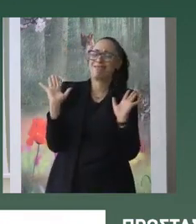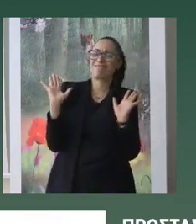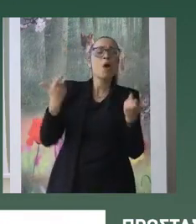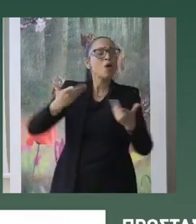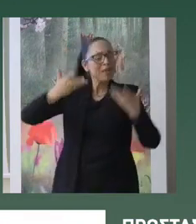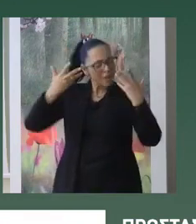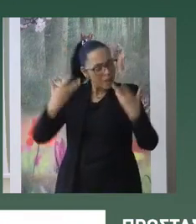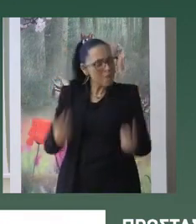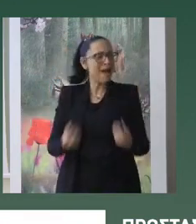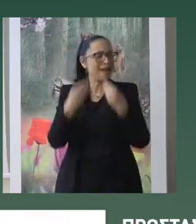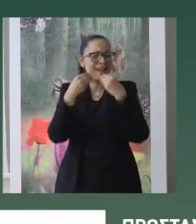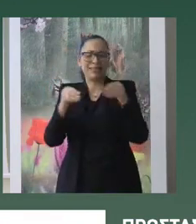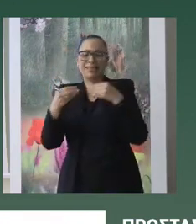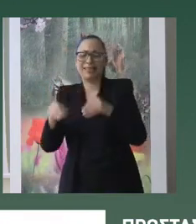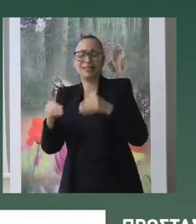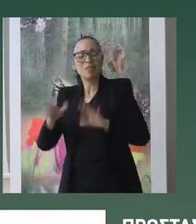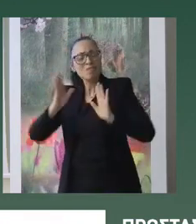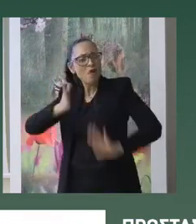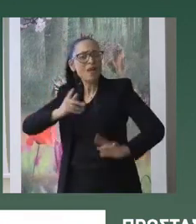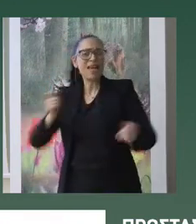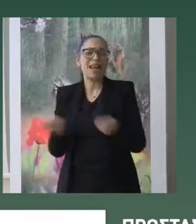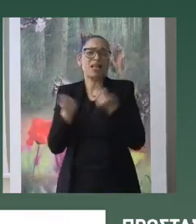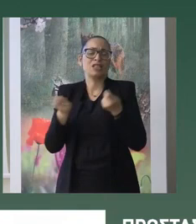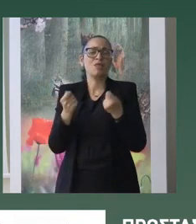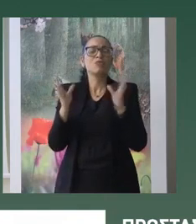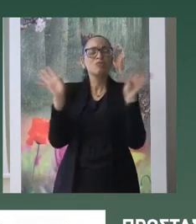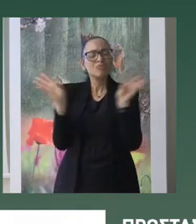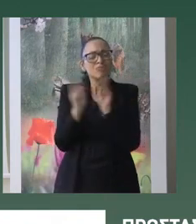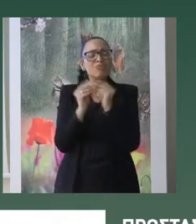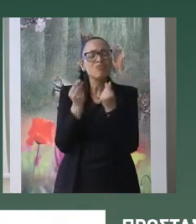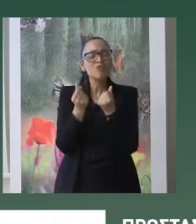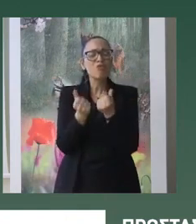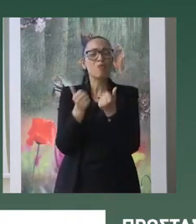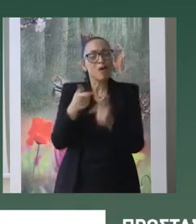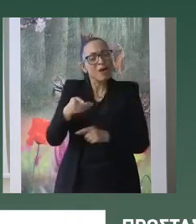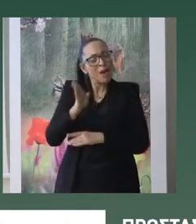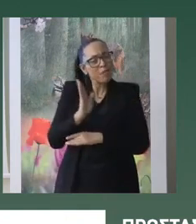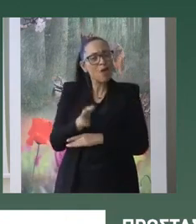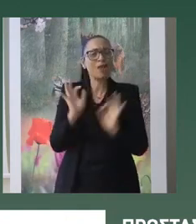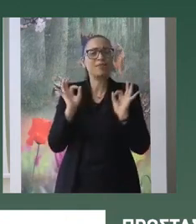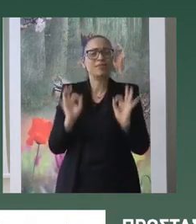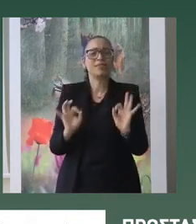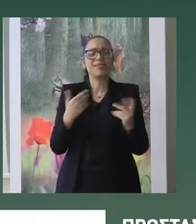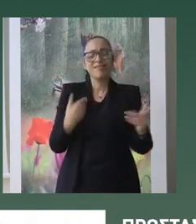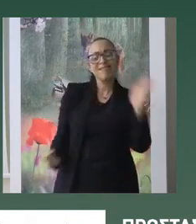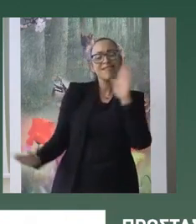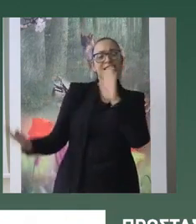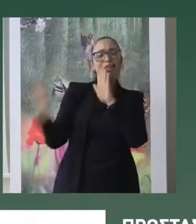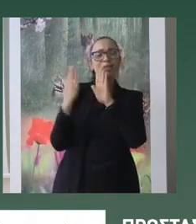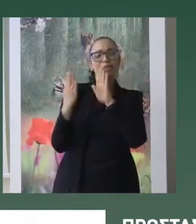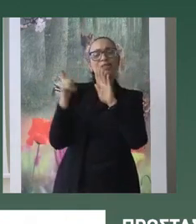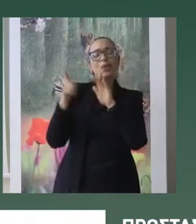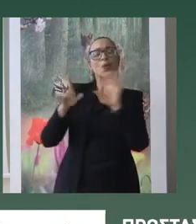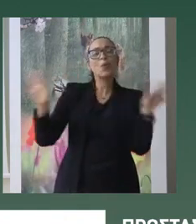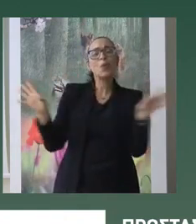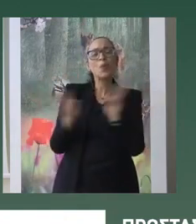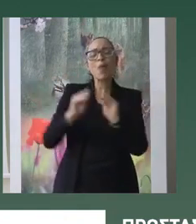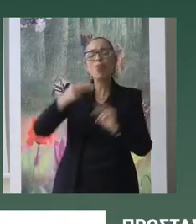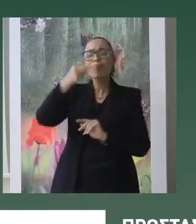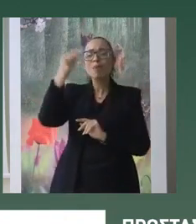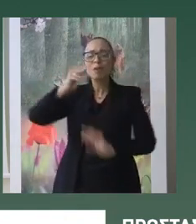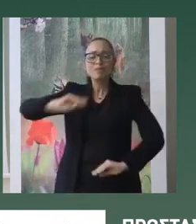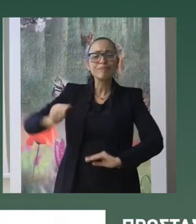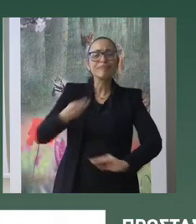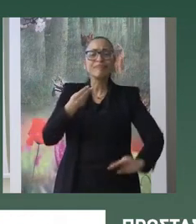θα δώσει ένα στίγμα ότι υπάρχουν λύσεις, τις οποίες μπορεί να χρησιμοποιήσει με μαζικότερο τρόπο για να μπορέσεις να αντιμετωπίσεις ζητήματα που προκύπτουν.